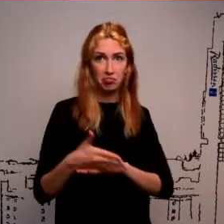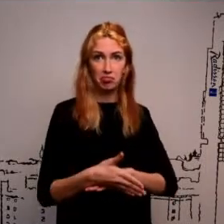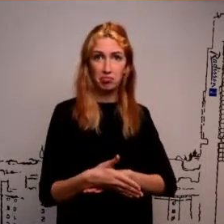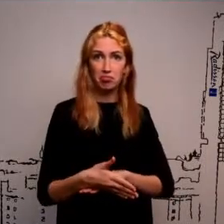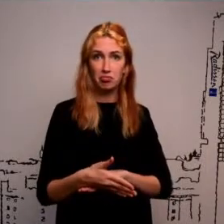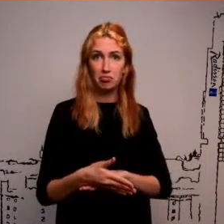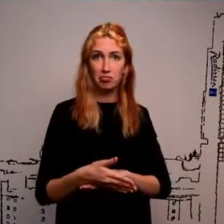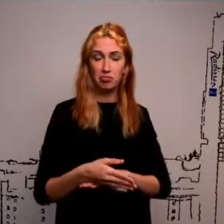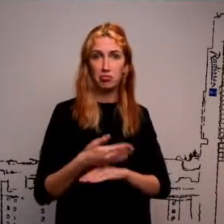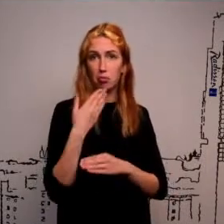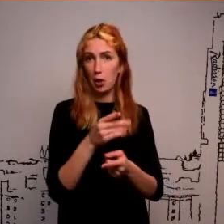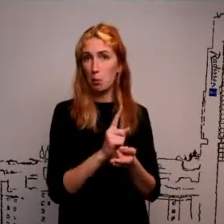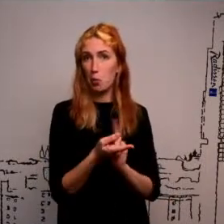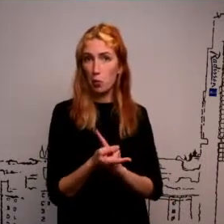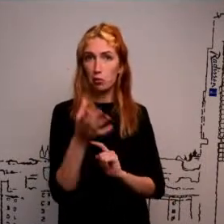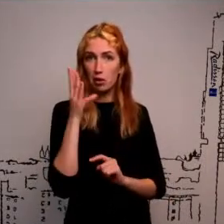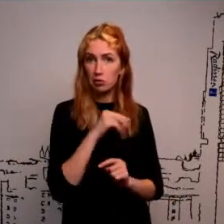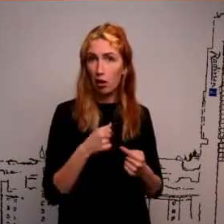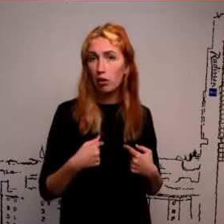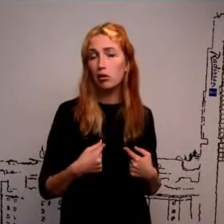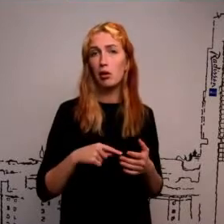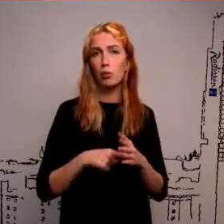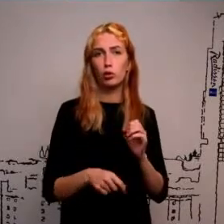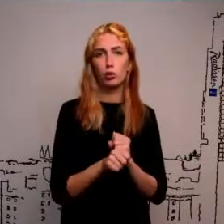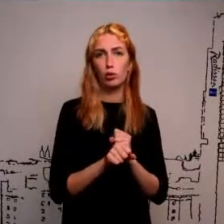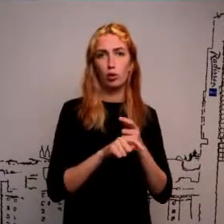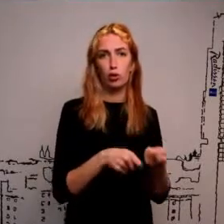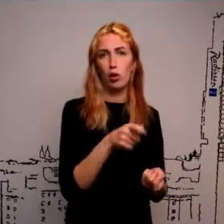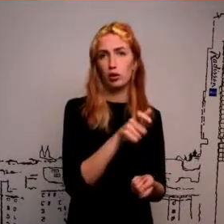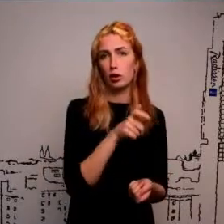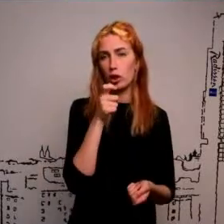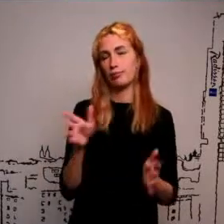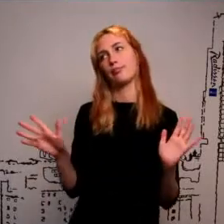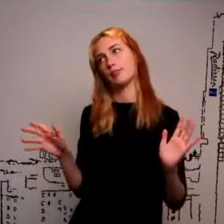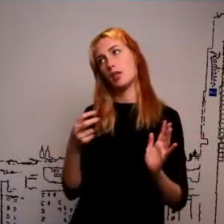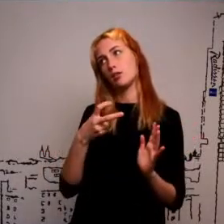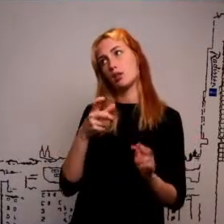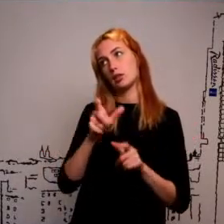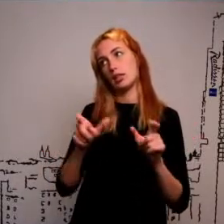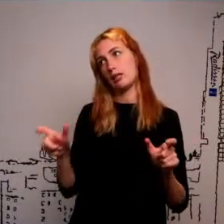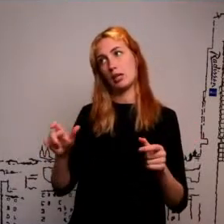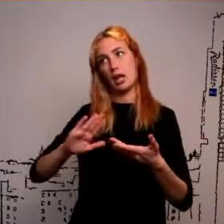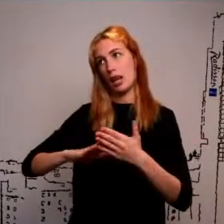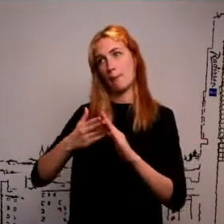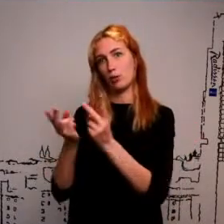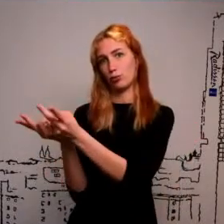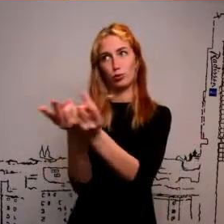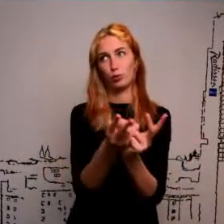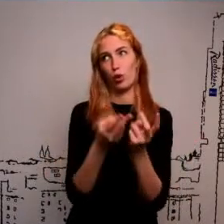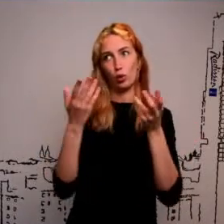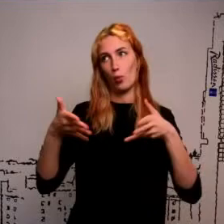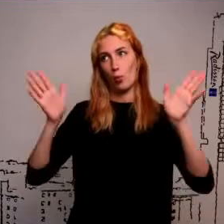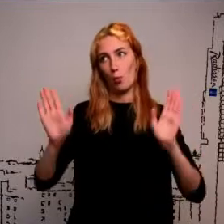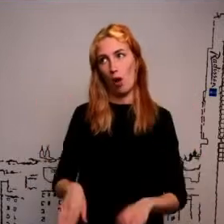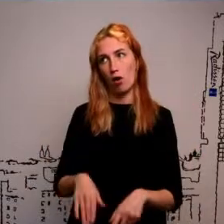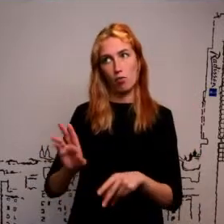panna, midagi muuta, sest tõenäoliselt tööandja ütleb vastu, et kuulge, 200 inimest meil ettevõttes on ühesuguse lepinguga, et miks me